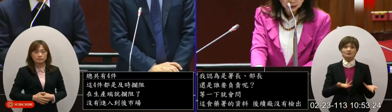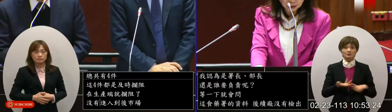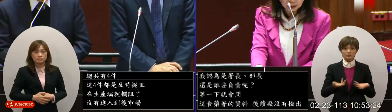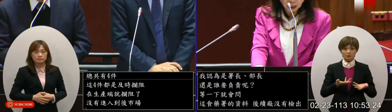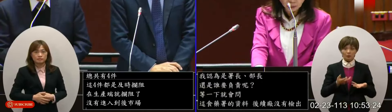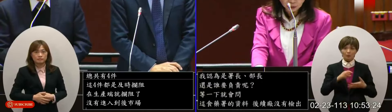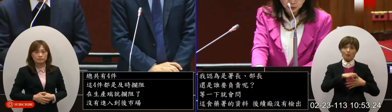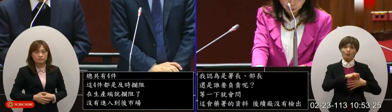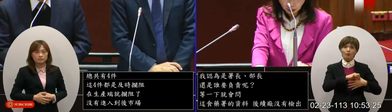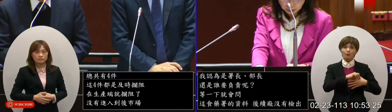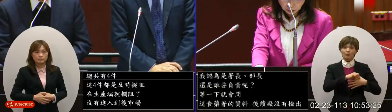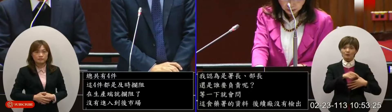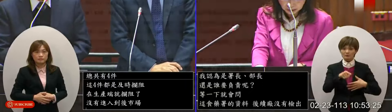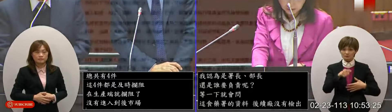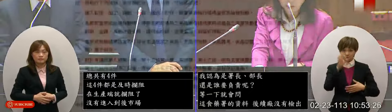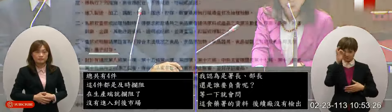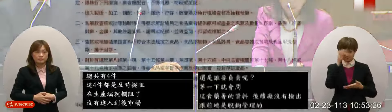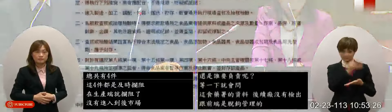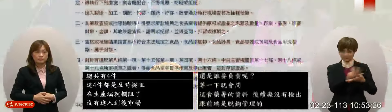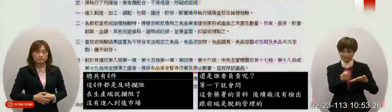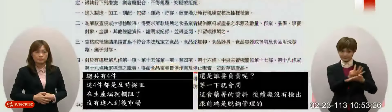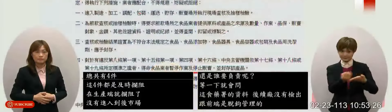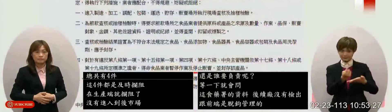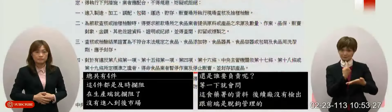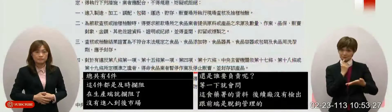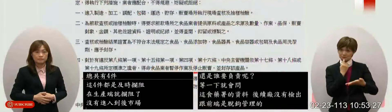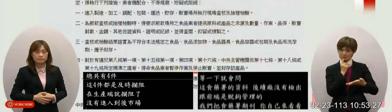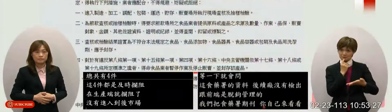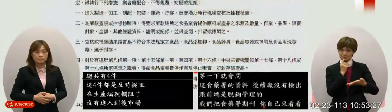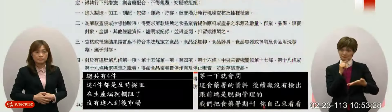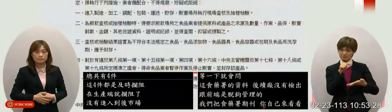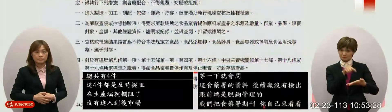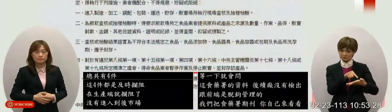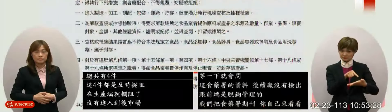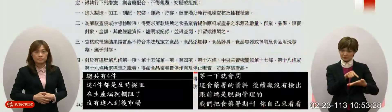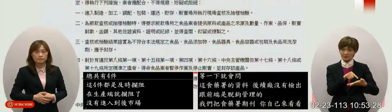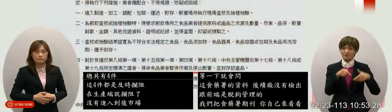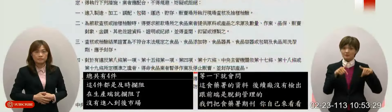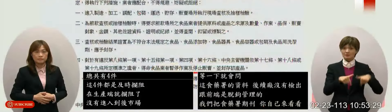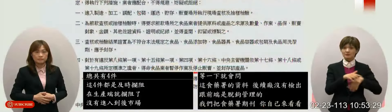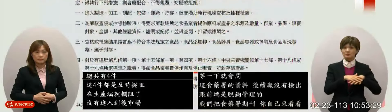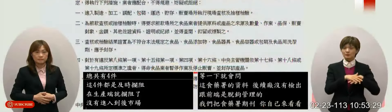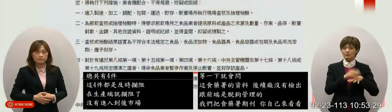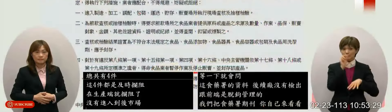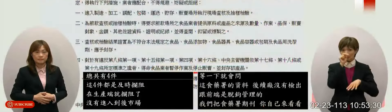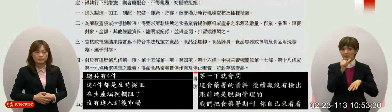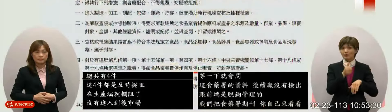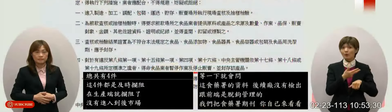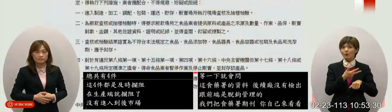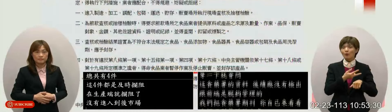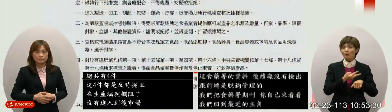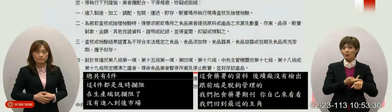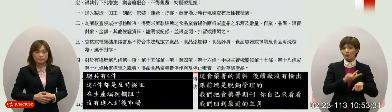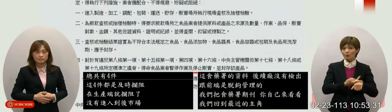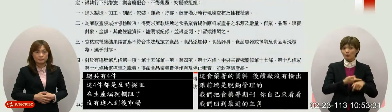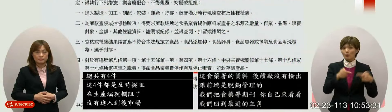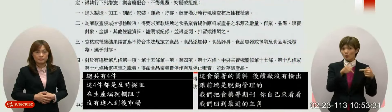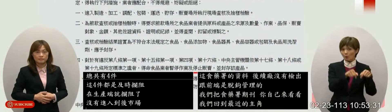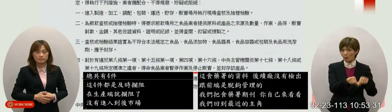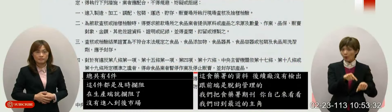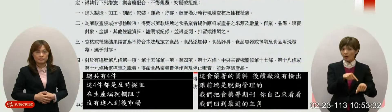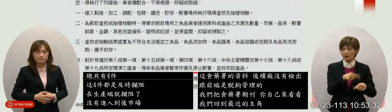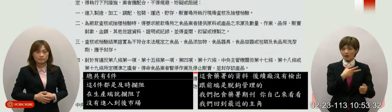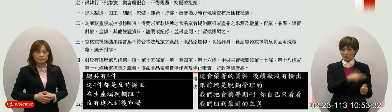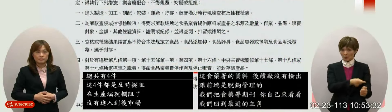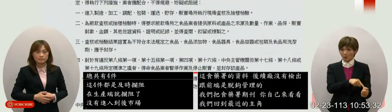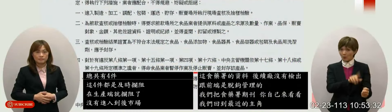院长，您看到这个号码追溯号码，就是这次疑似啊西部特罗肉片的这个瘦肉精使用事件。这个